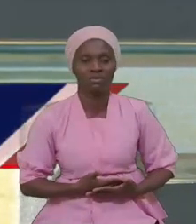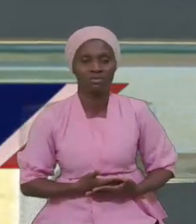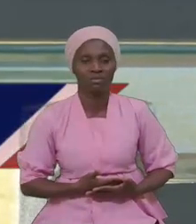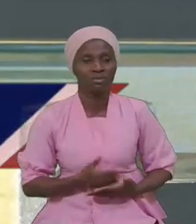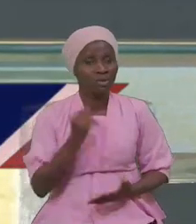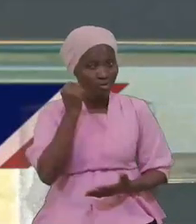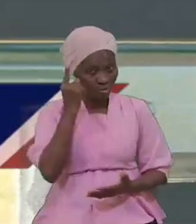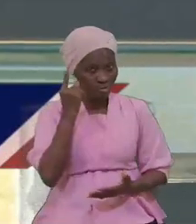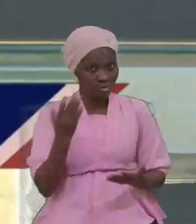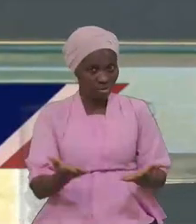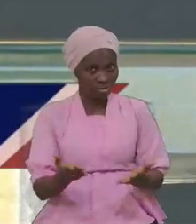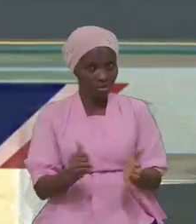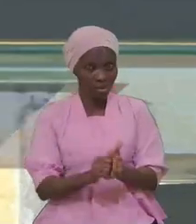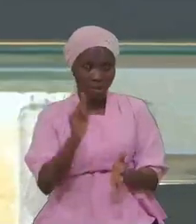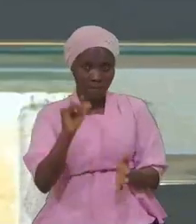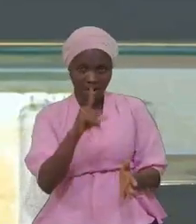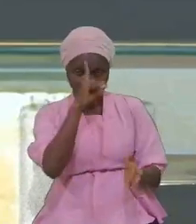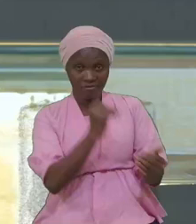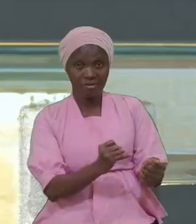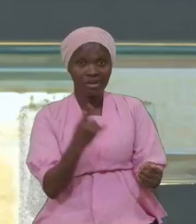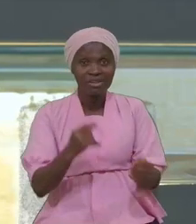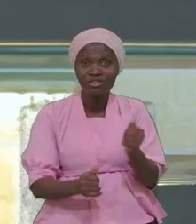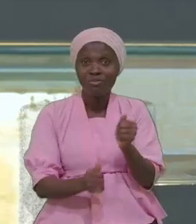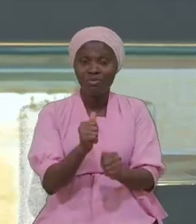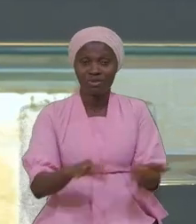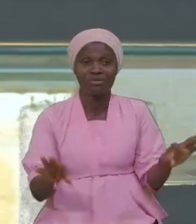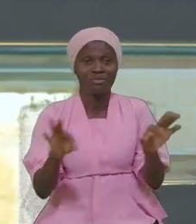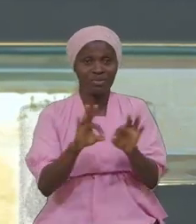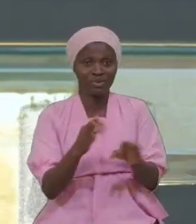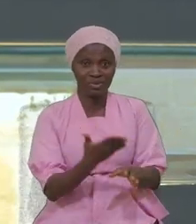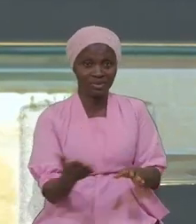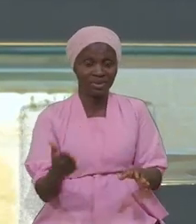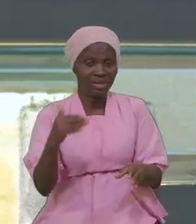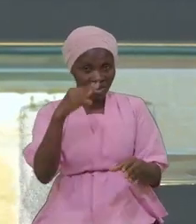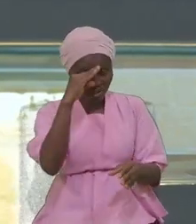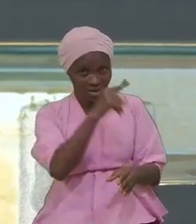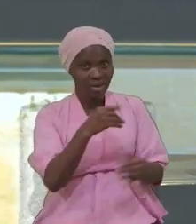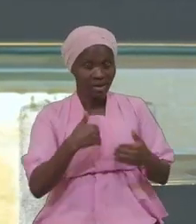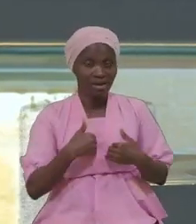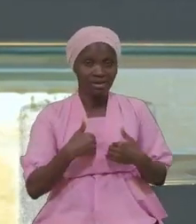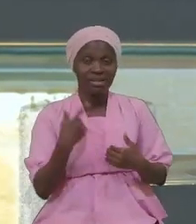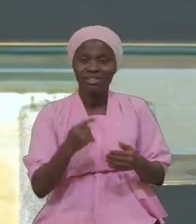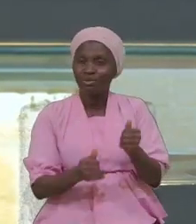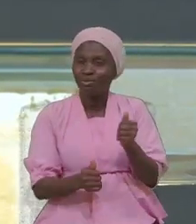foi que la chose la plus précieuse qu'il est,